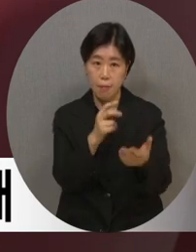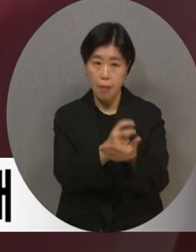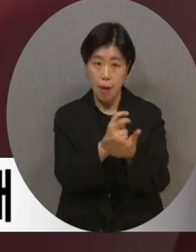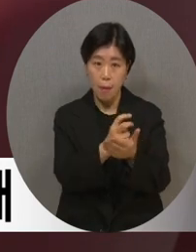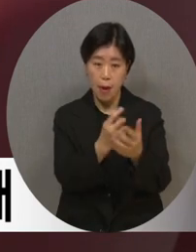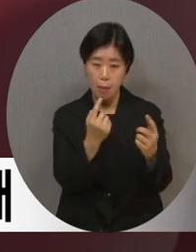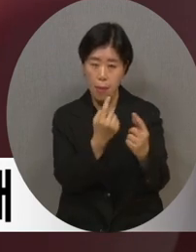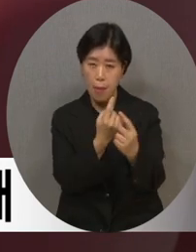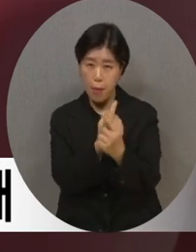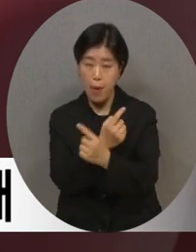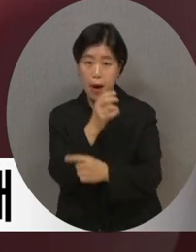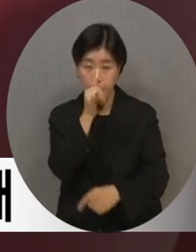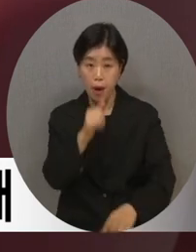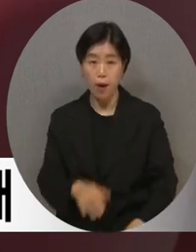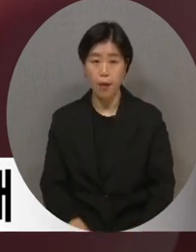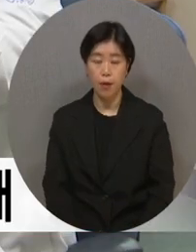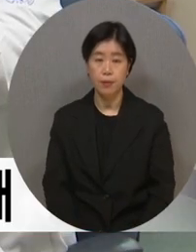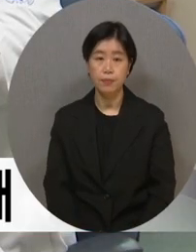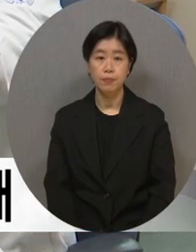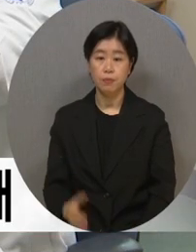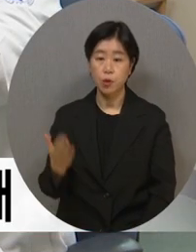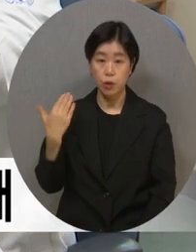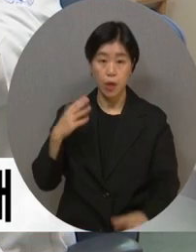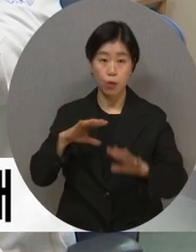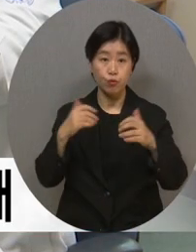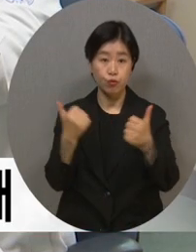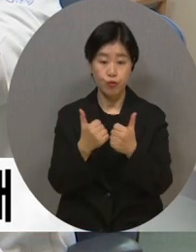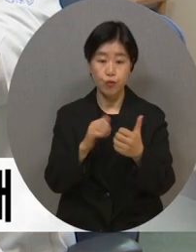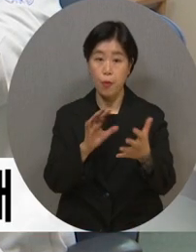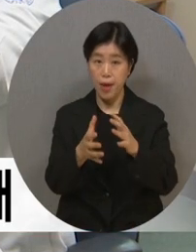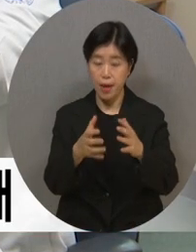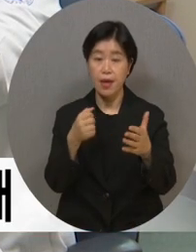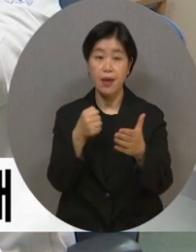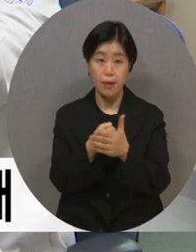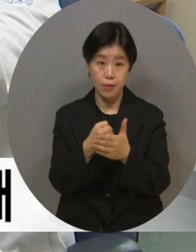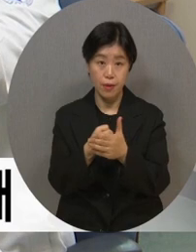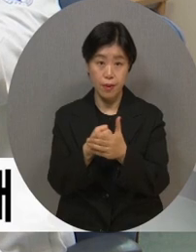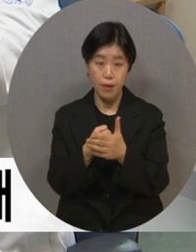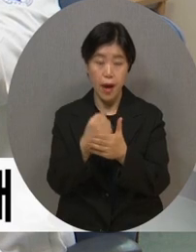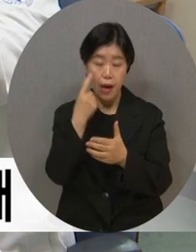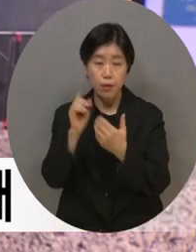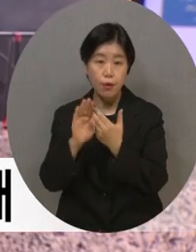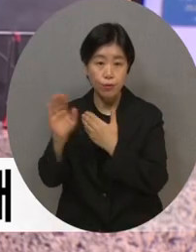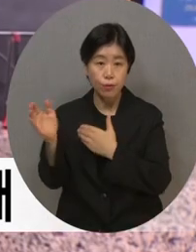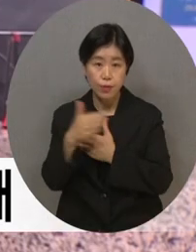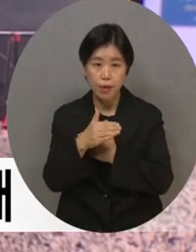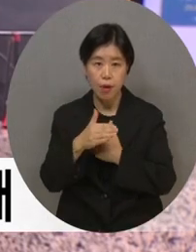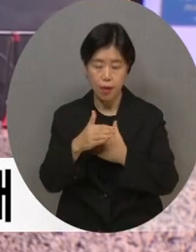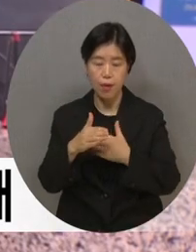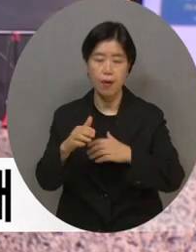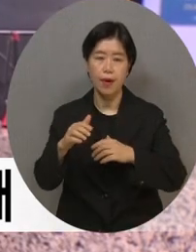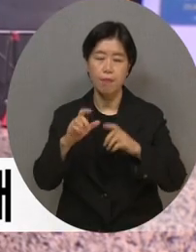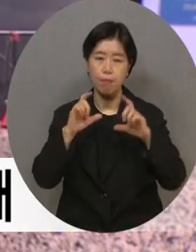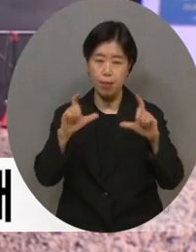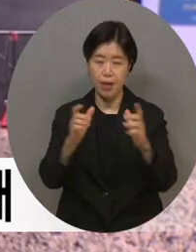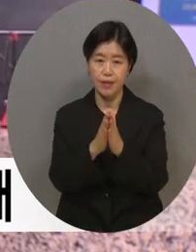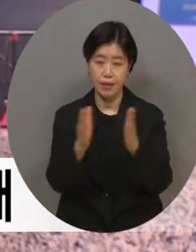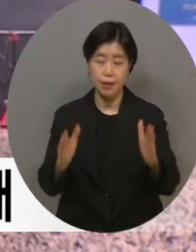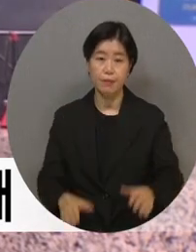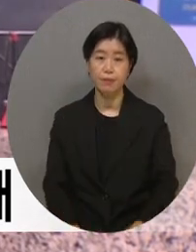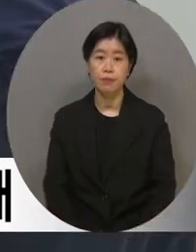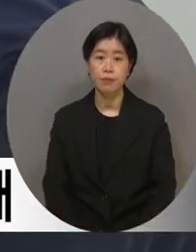지난 21일 국무회의에서 의결돼 다음 달 14일부터 시행될 예정입니다. 또한